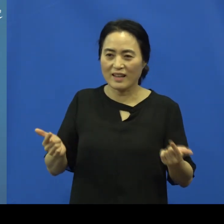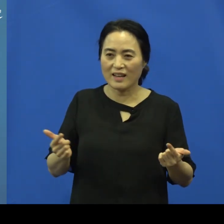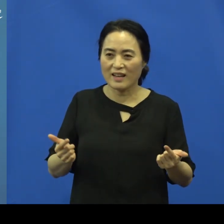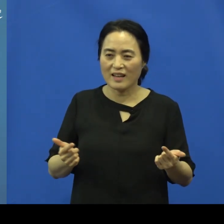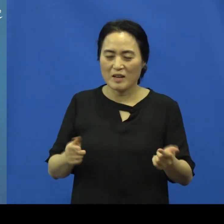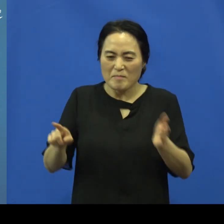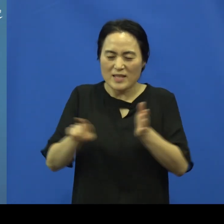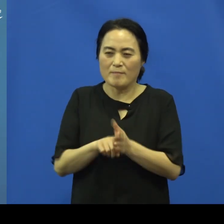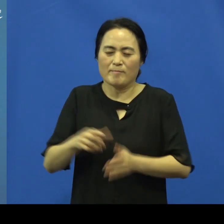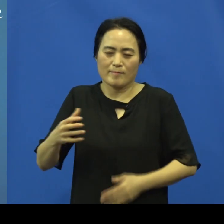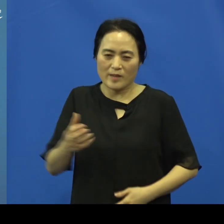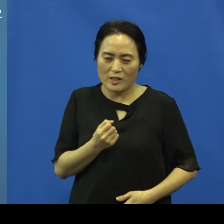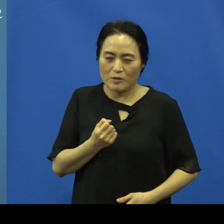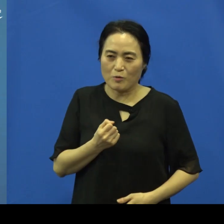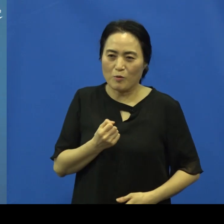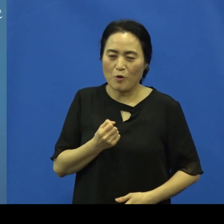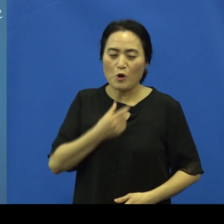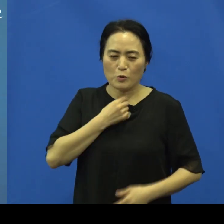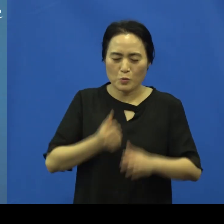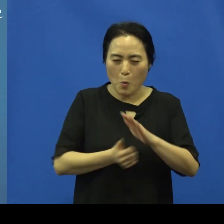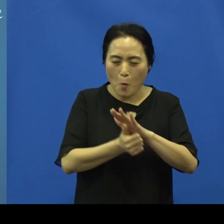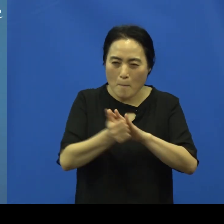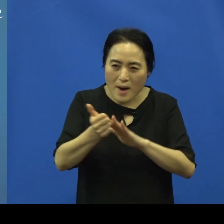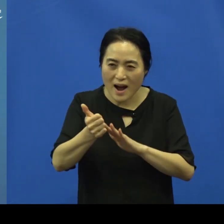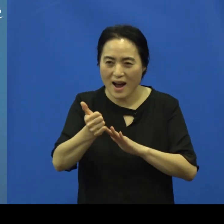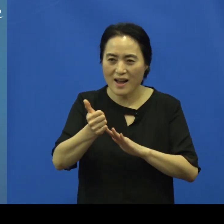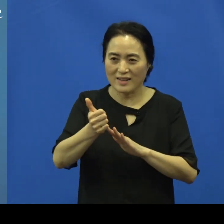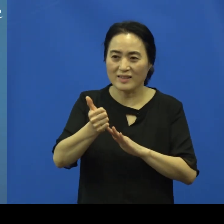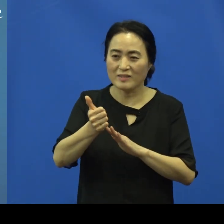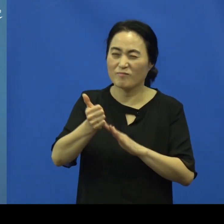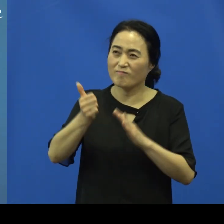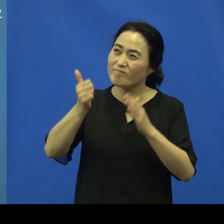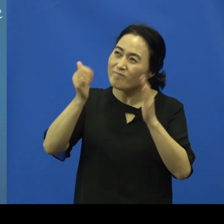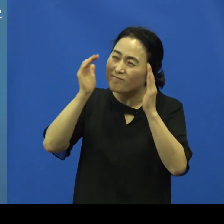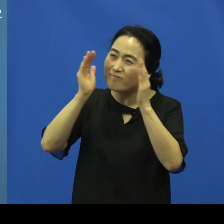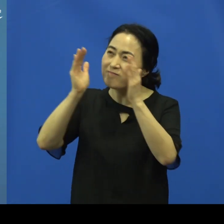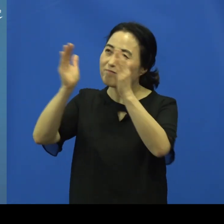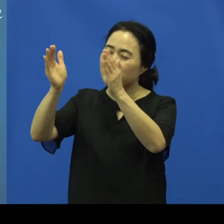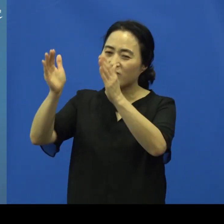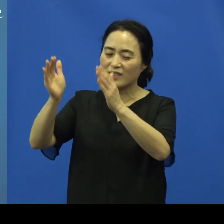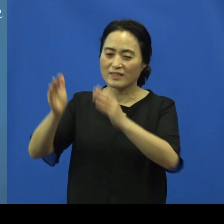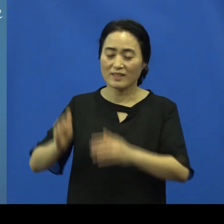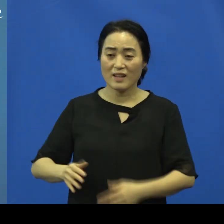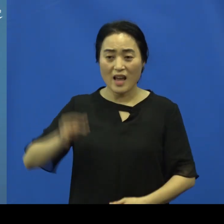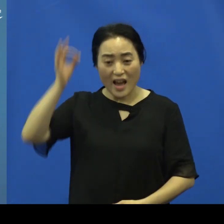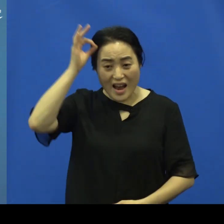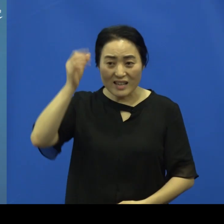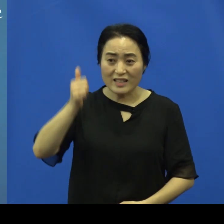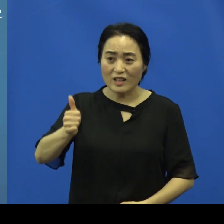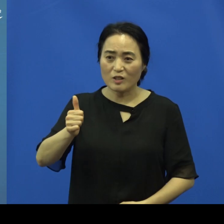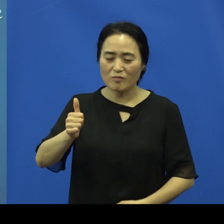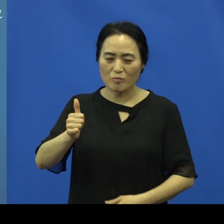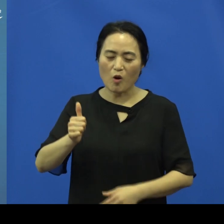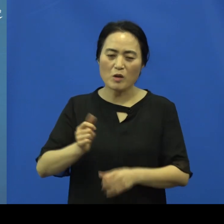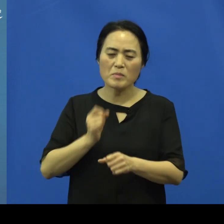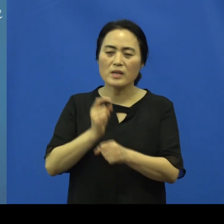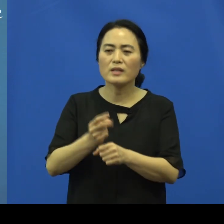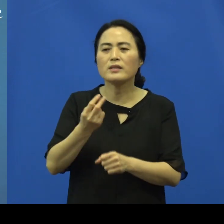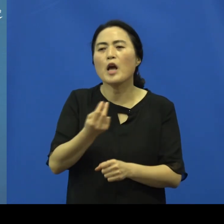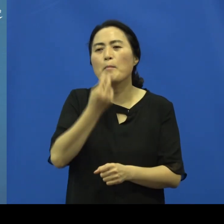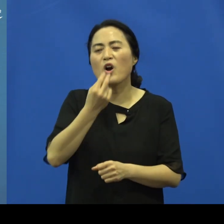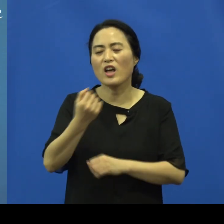아이를 살려내려고 하고 있는 거예요. 소망을 찾아내는 거예요. 죽음을 부정하는 거예요. 엘리사는 이미 생명의 능력 안에 있는 거죠.